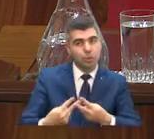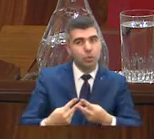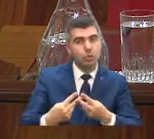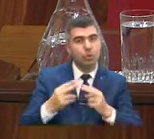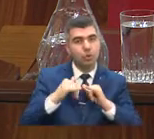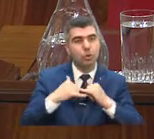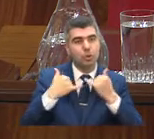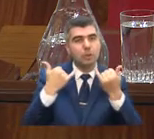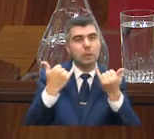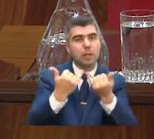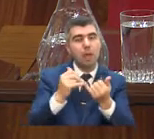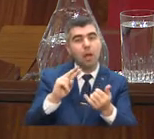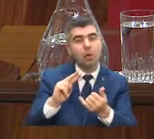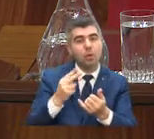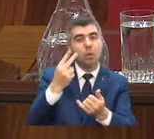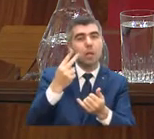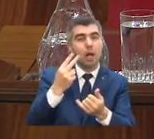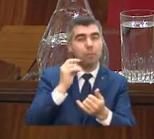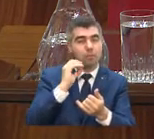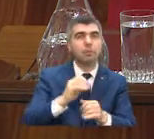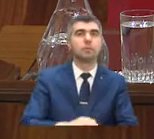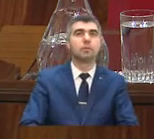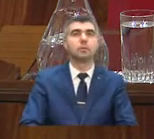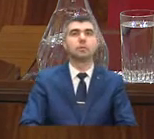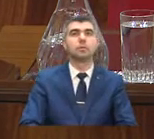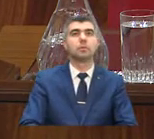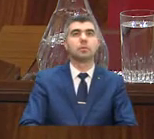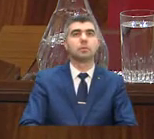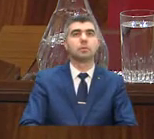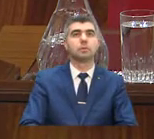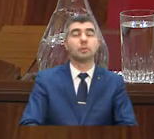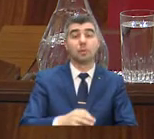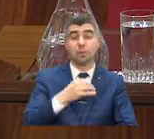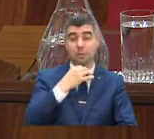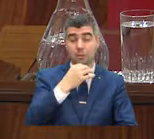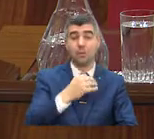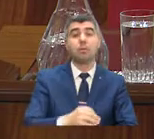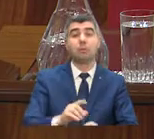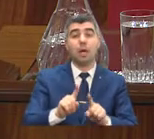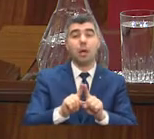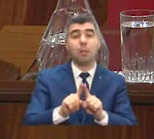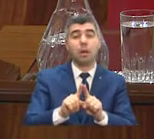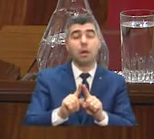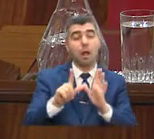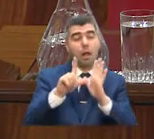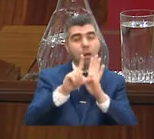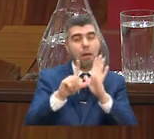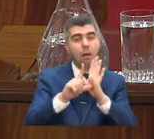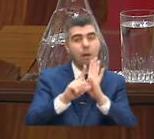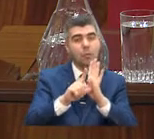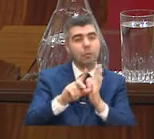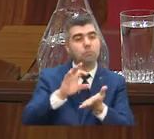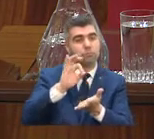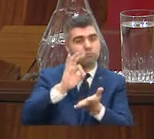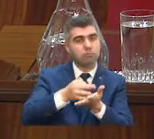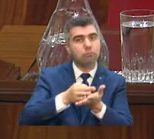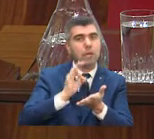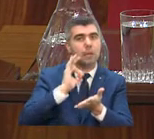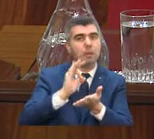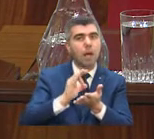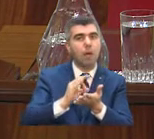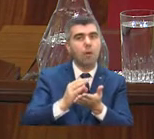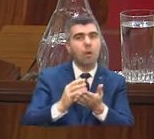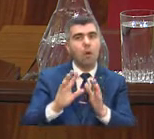للمرة الثانية خلال هذه الدورة، وتقرر تطبيق مقتضيات النظام الداخلي المحددة في الفقرتين